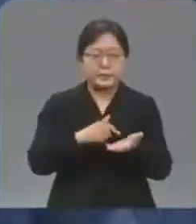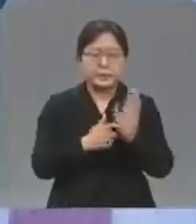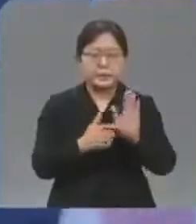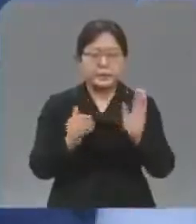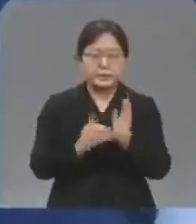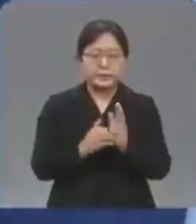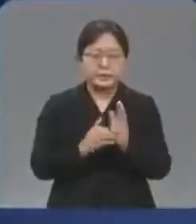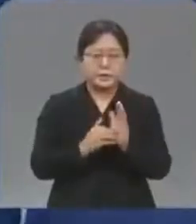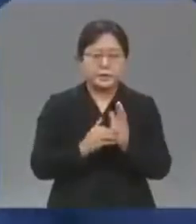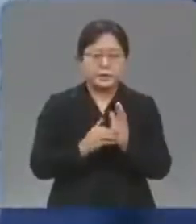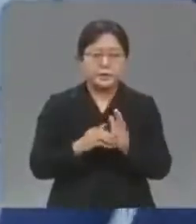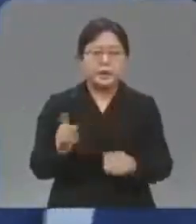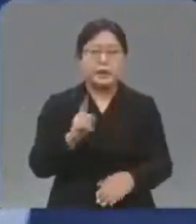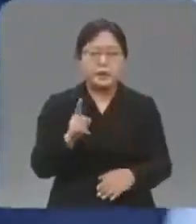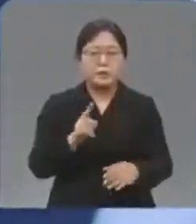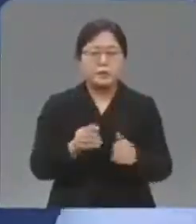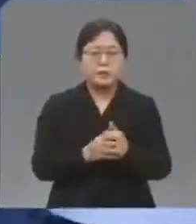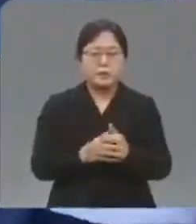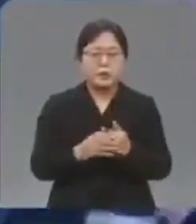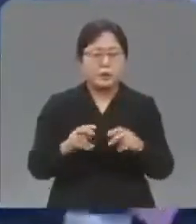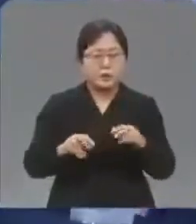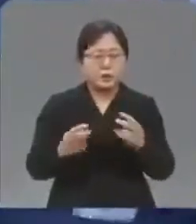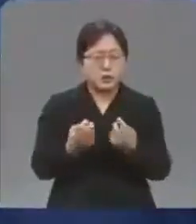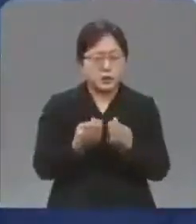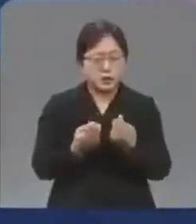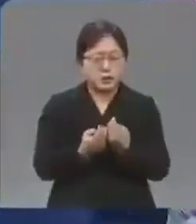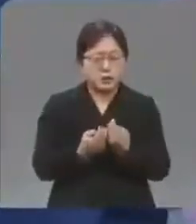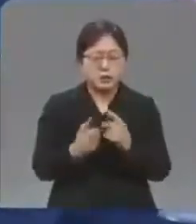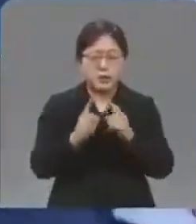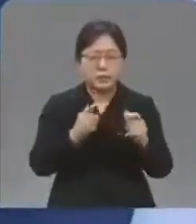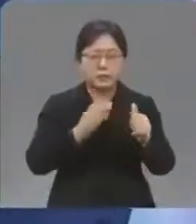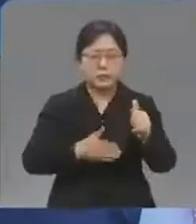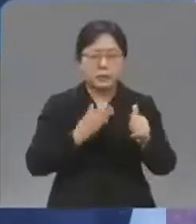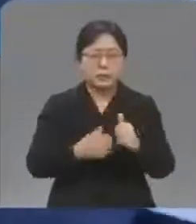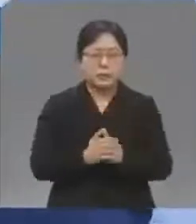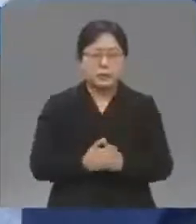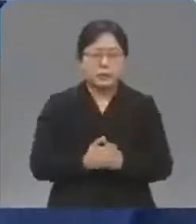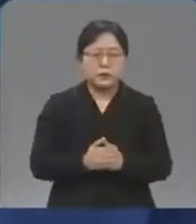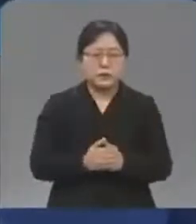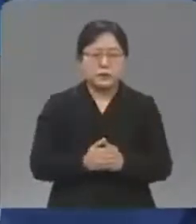밝혔습니다. 어떤 취지로 대응하실 건지 한 말씀만 좀 부탁드리겠습니다.